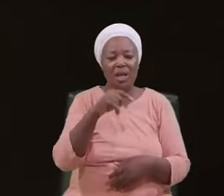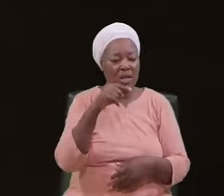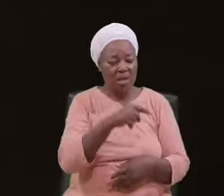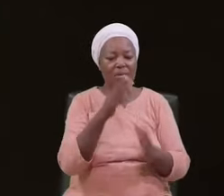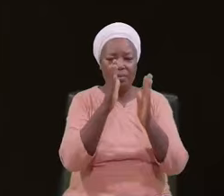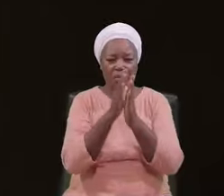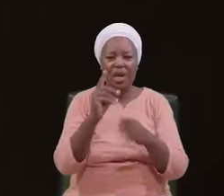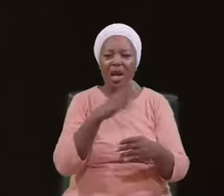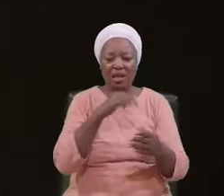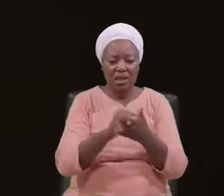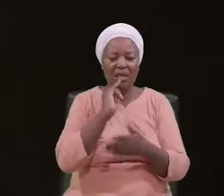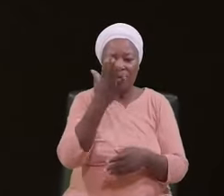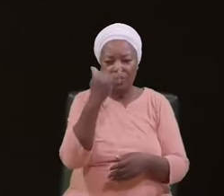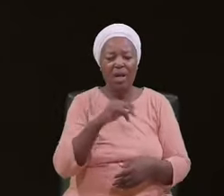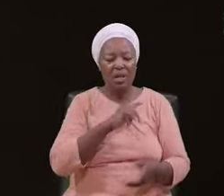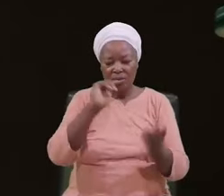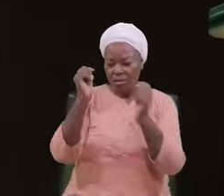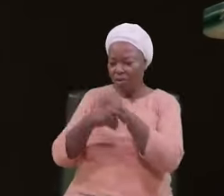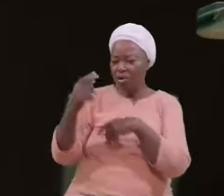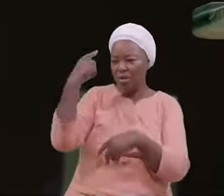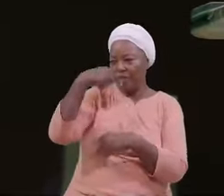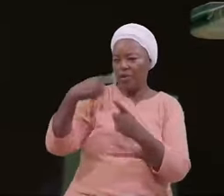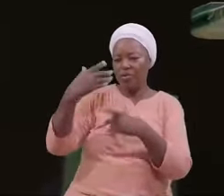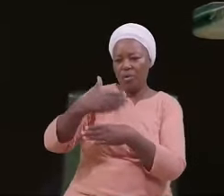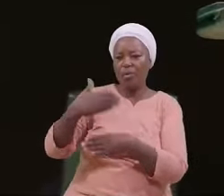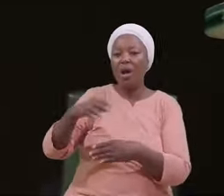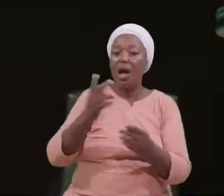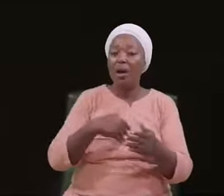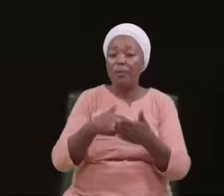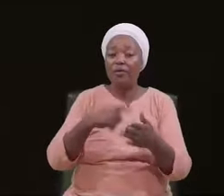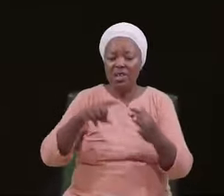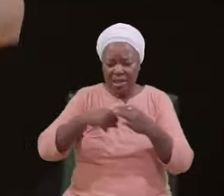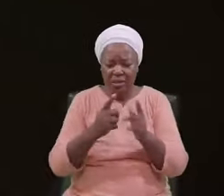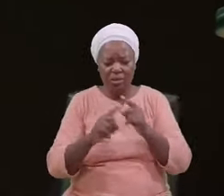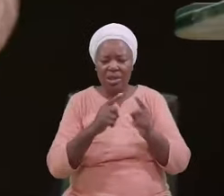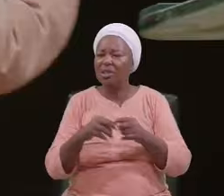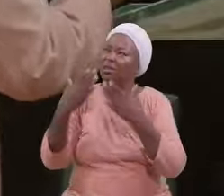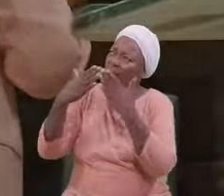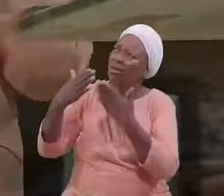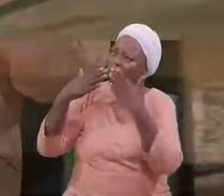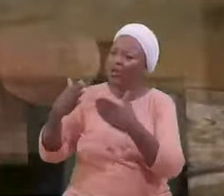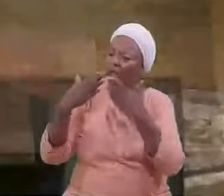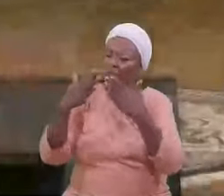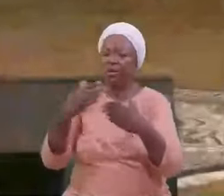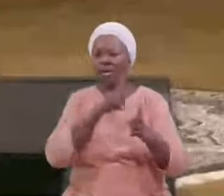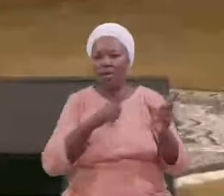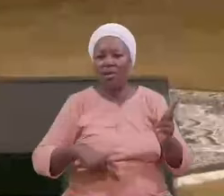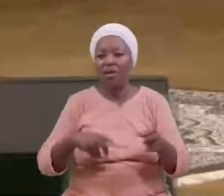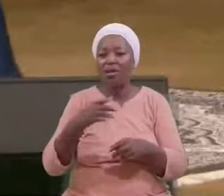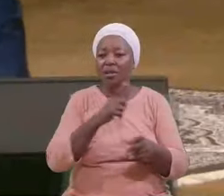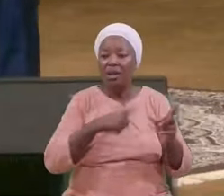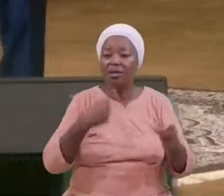a tourné son visage contre le mur, avant de dire merci Seigneur, merci Seigneur, merci Seigneur, le Seigneur a dit